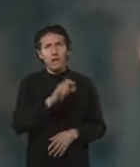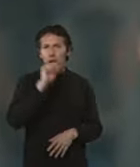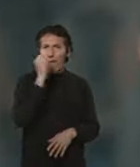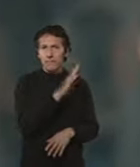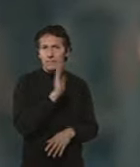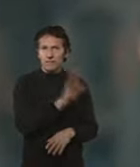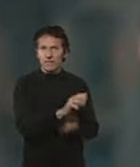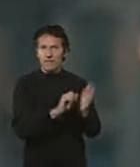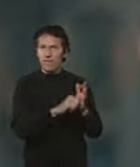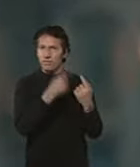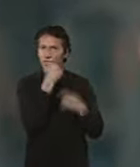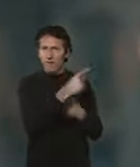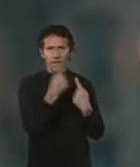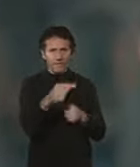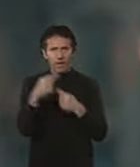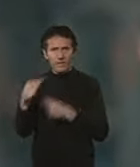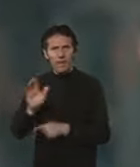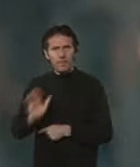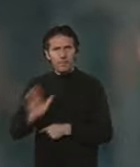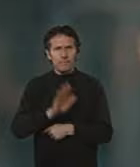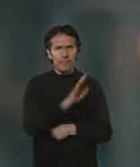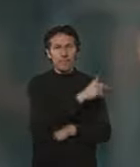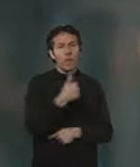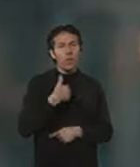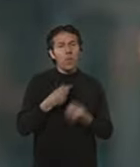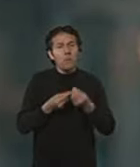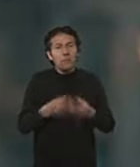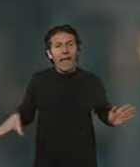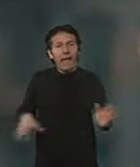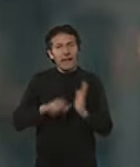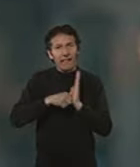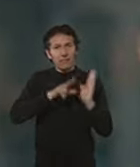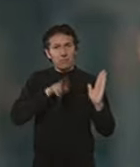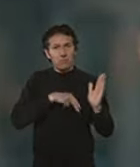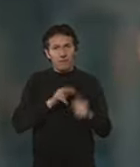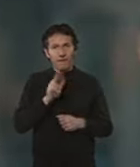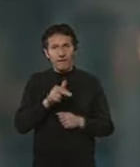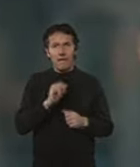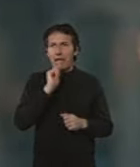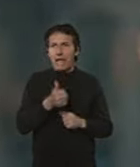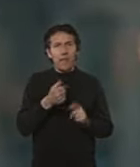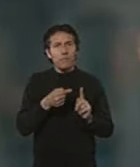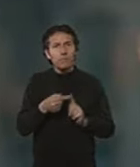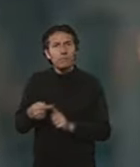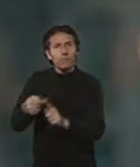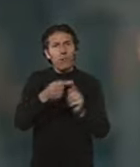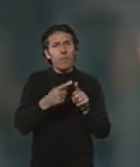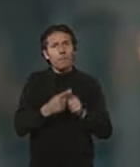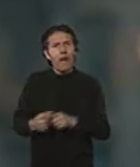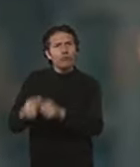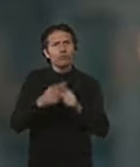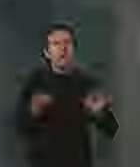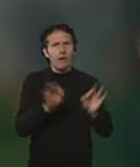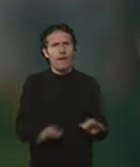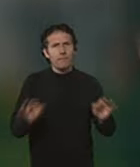États-Unis d'Amérique ne défendent pas leur identité si nous renon sont à notre identité nous n'aurions rien à partager avec les autres